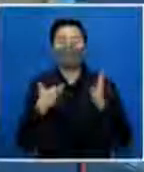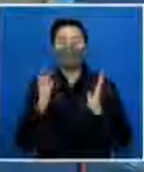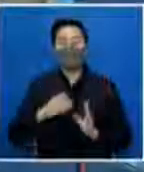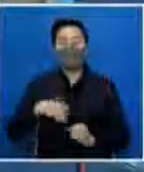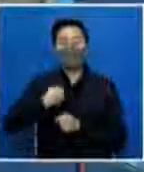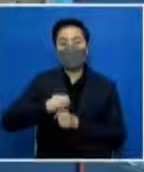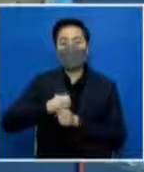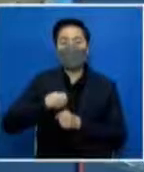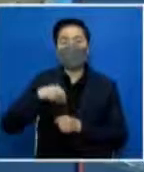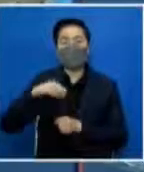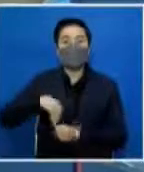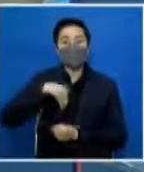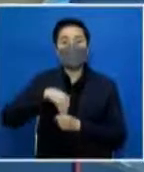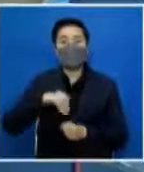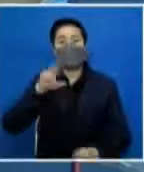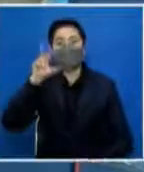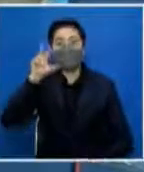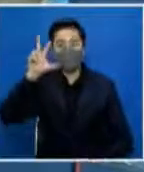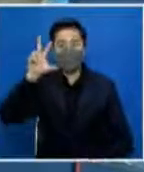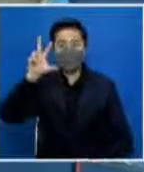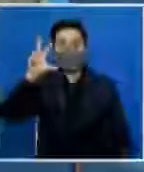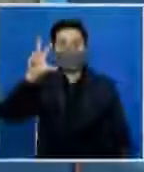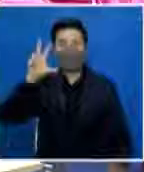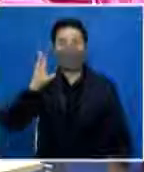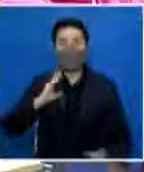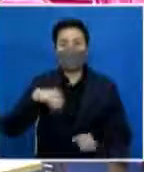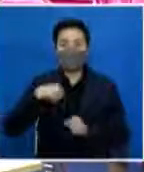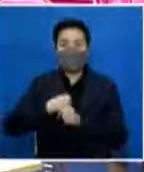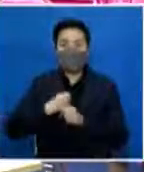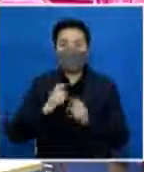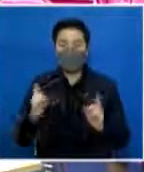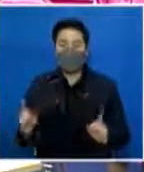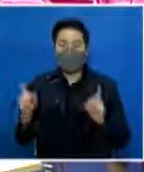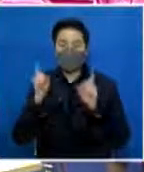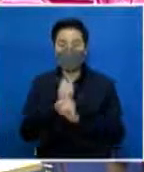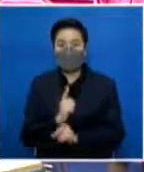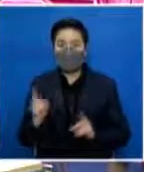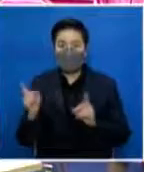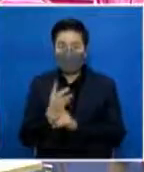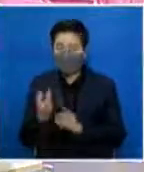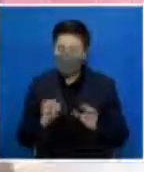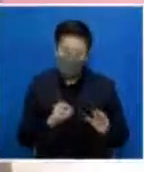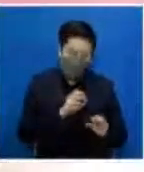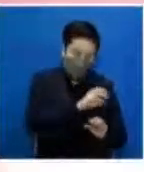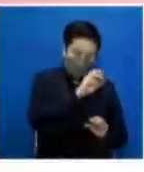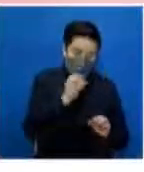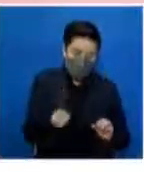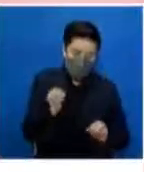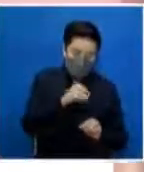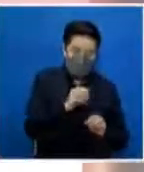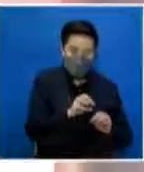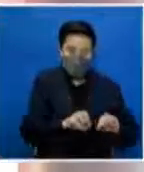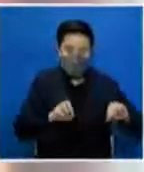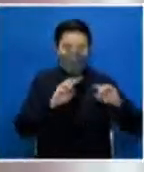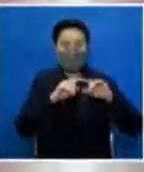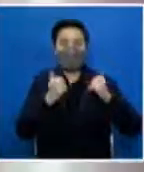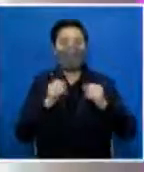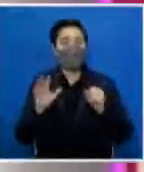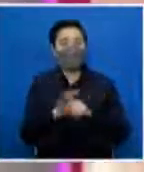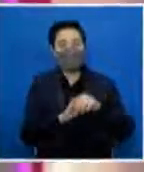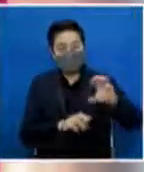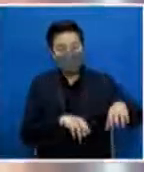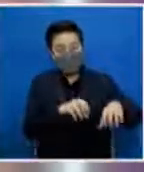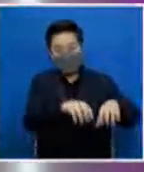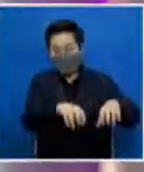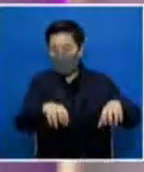ประจำเครื่องออกรางวัลจำนวน3คนโดยพนักงานจะสลับกันขึ้นไปบรรจุลูกบอลที่เครื่องออกรางวัลไฟฟ้าอัตโนมัติให้ครบ7ห